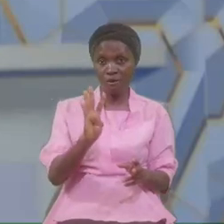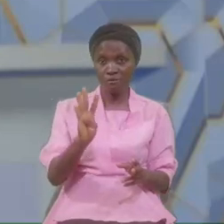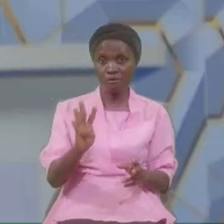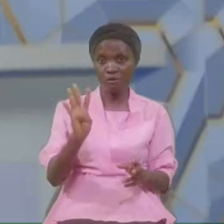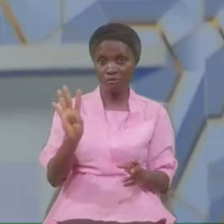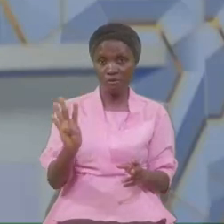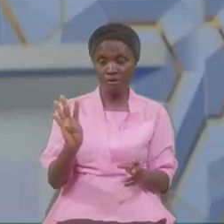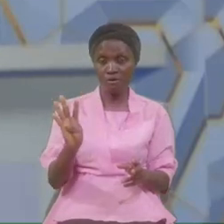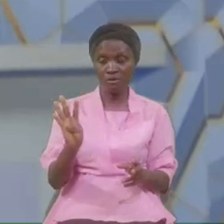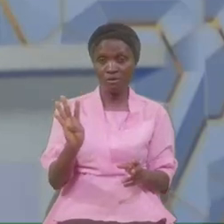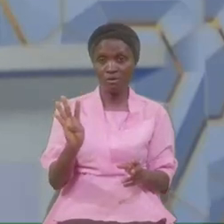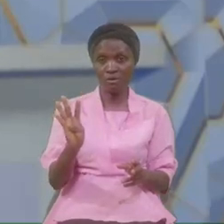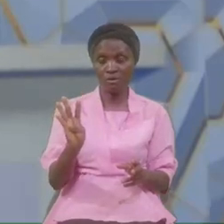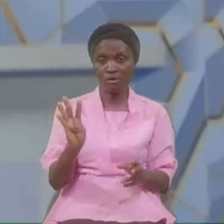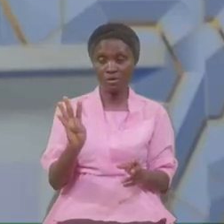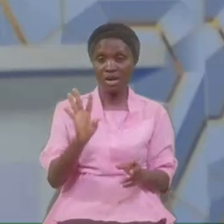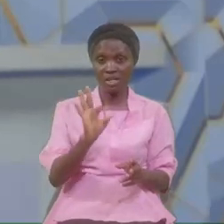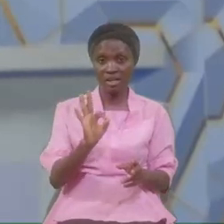91 54